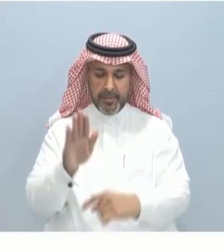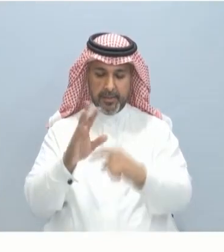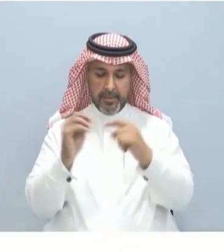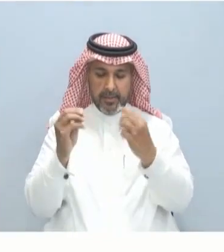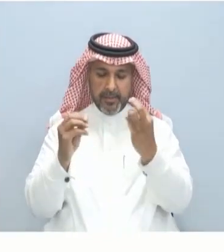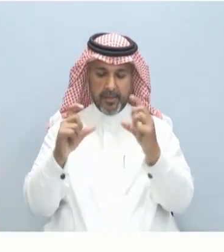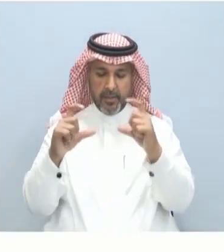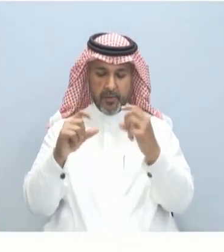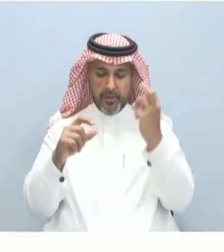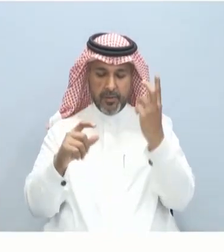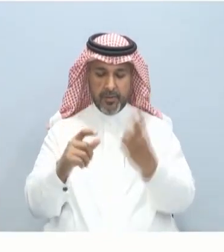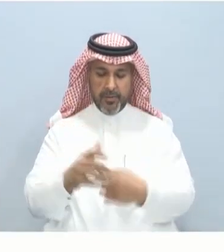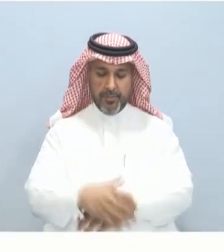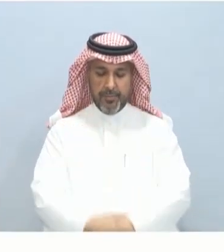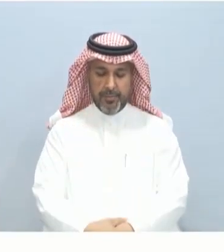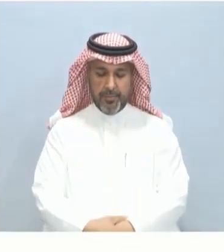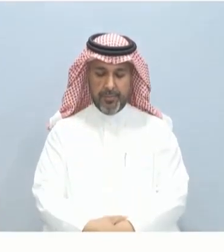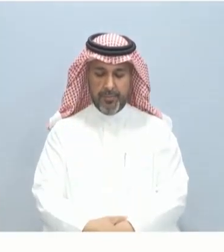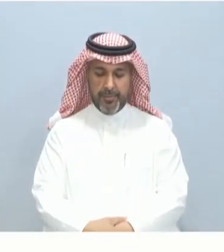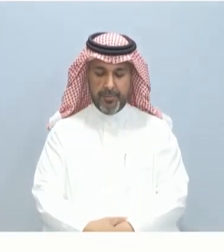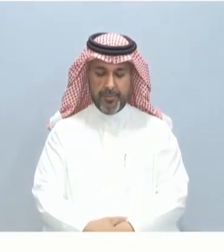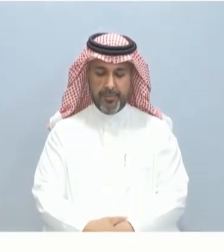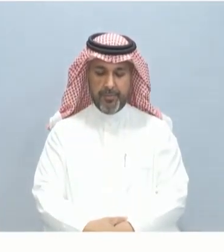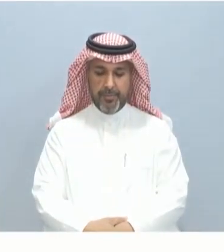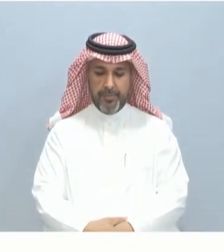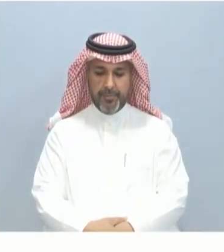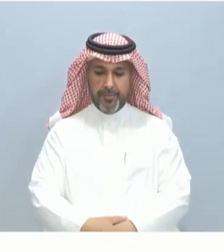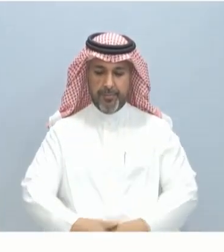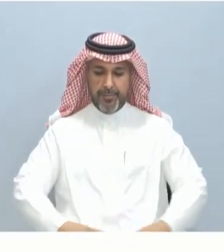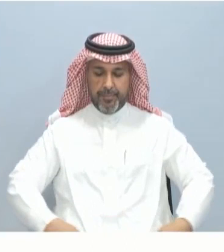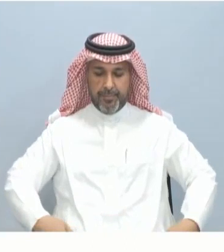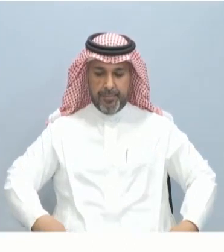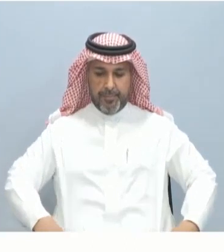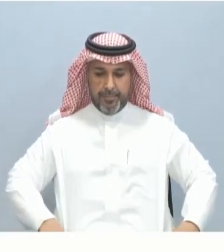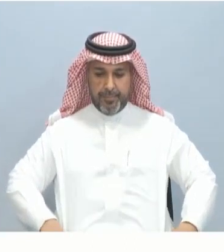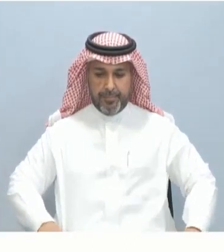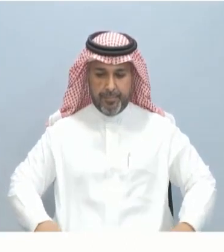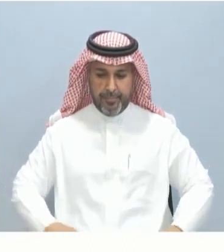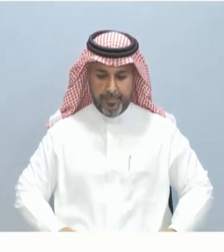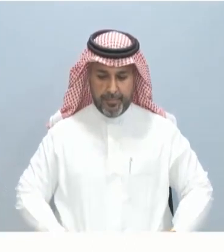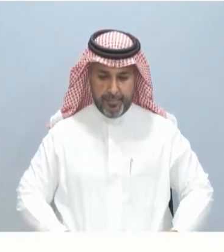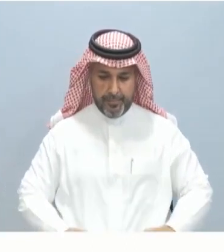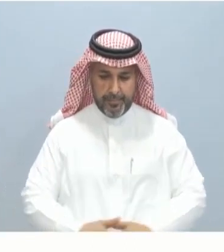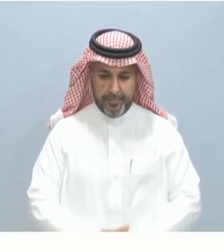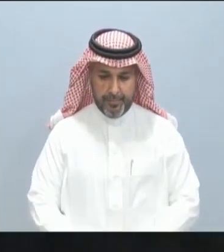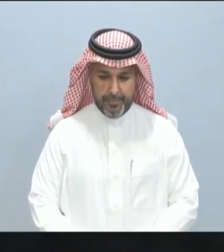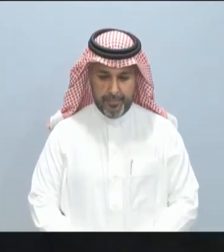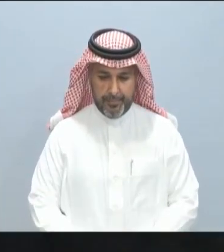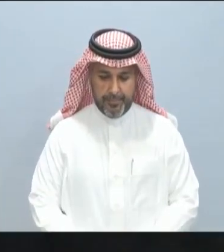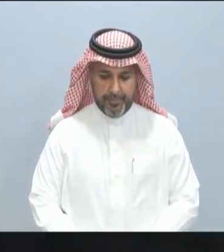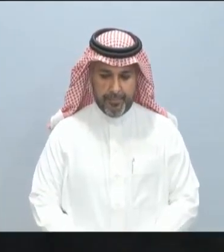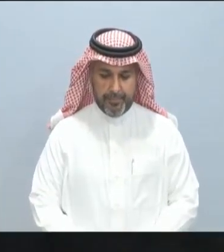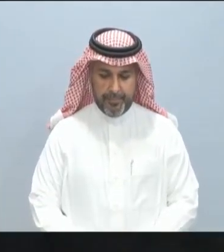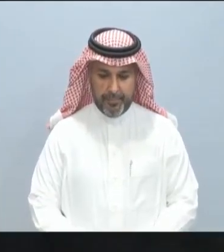مربع الفرق بين حدين اذا قمنا بتحليلها ايضا الى عاملين اذا